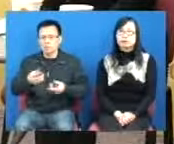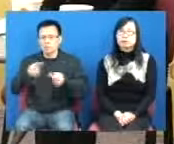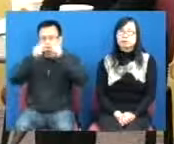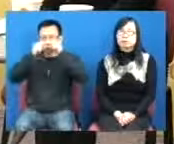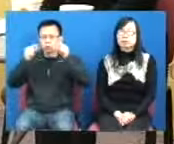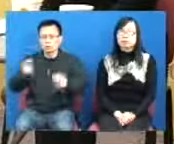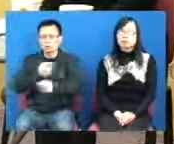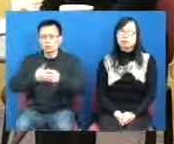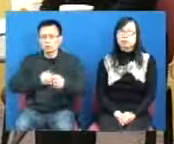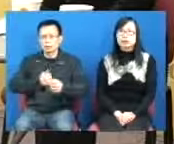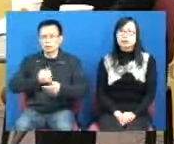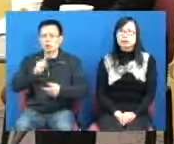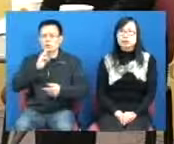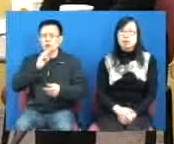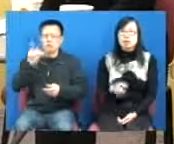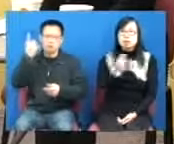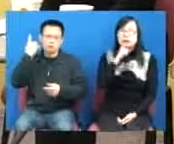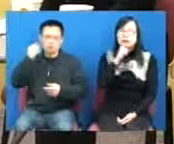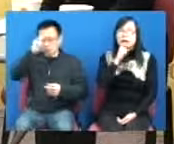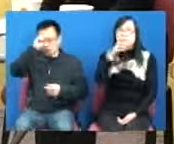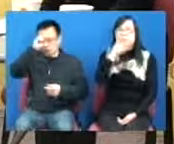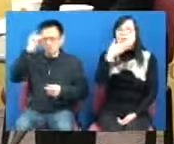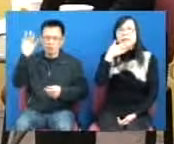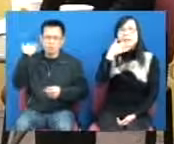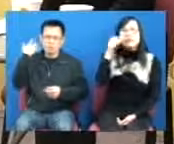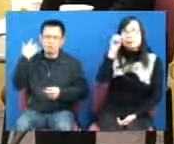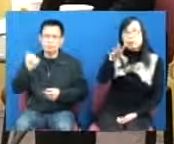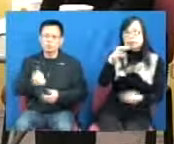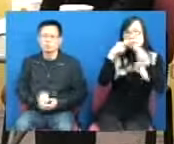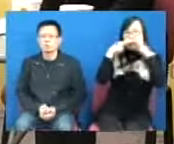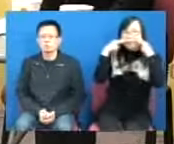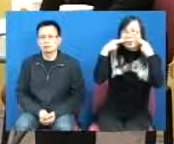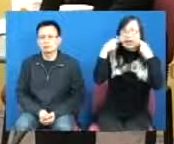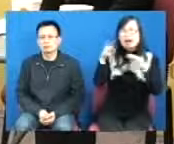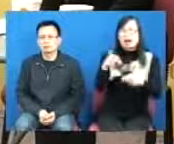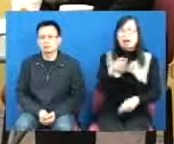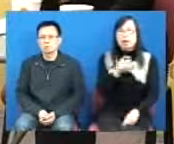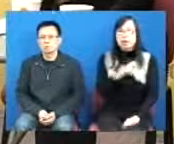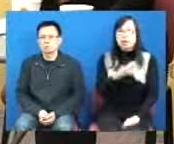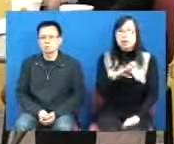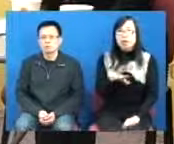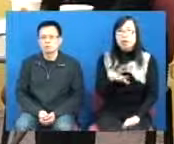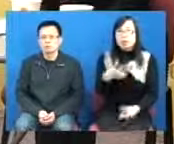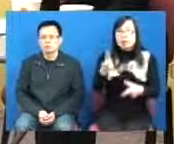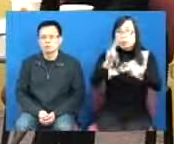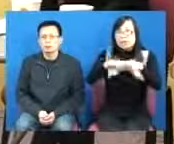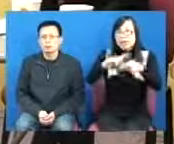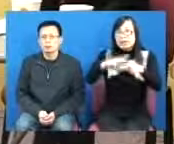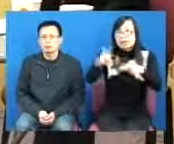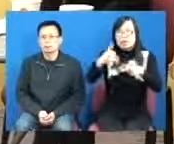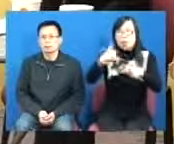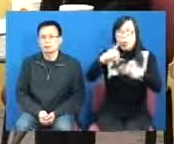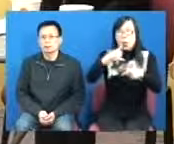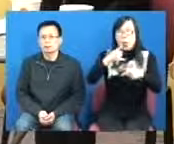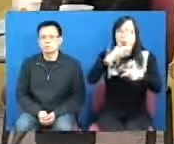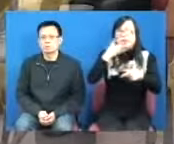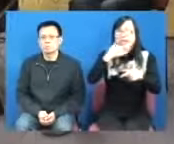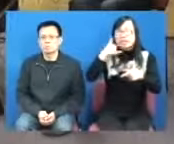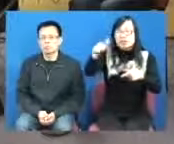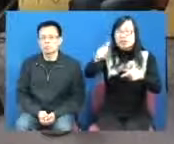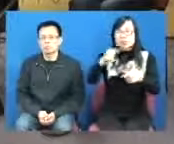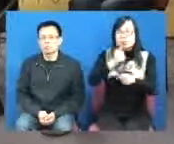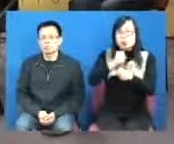到我認為他真的好像回到殖民地時有一個青年人問過蔡爺他說不如介紹他去做窮富